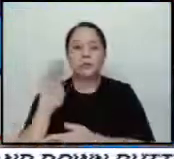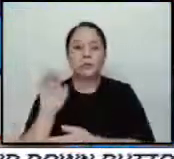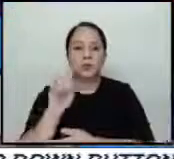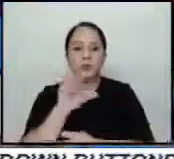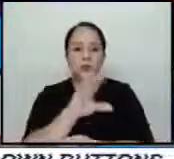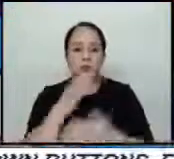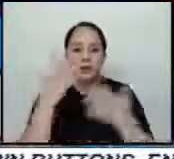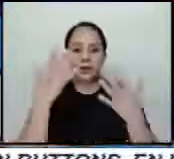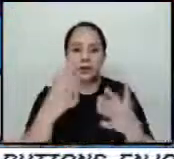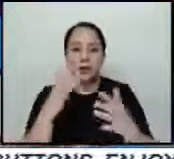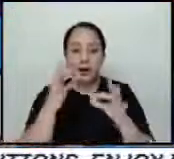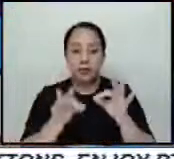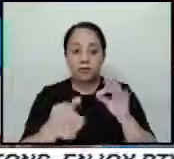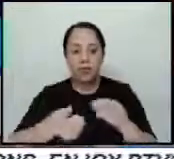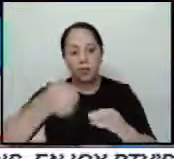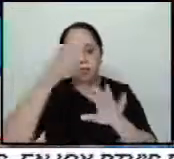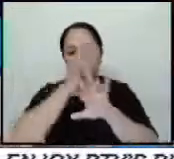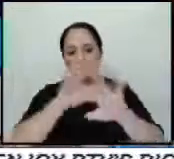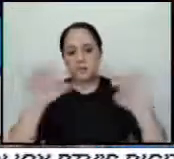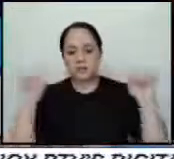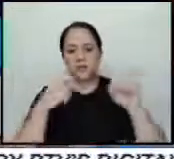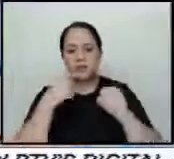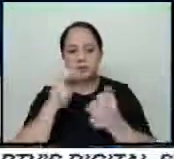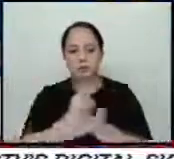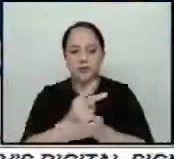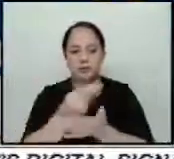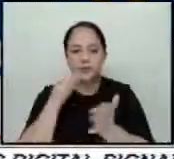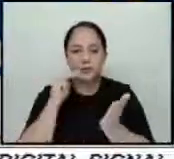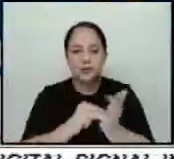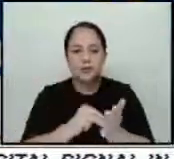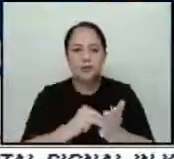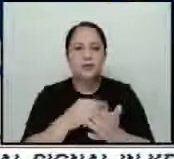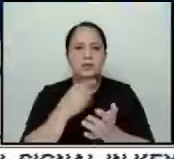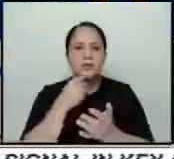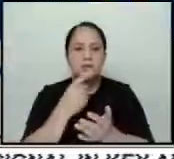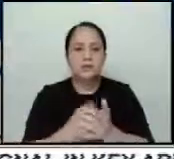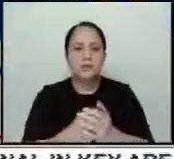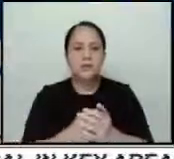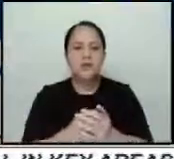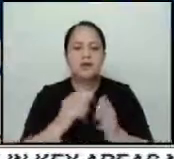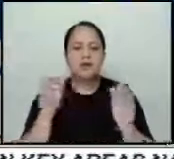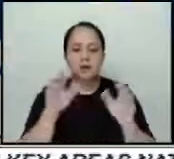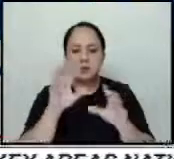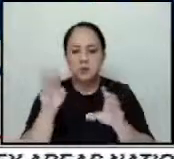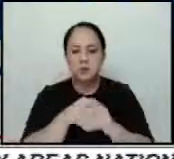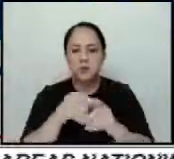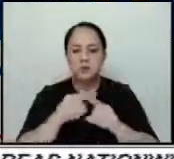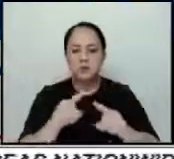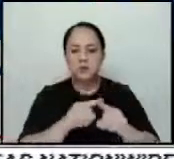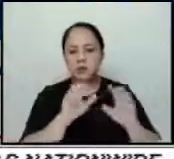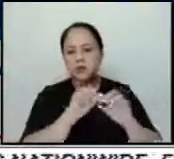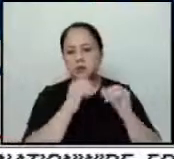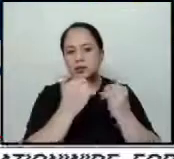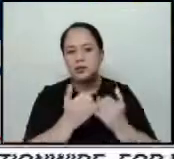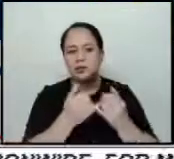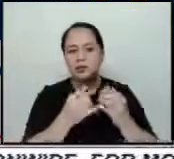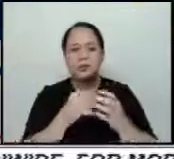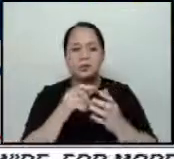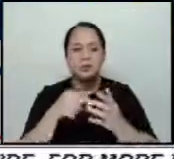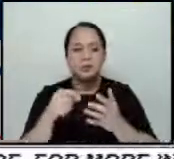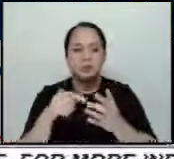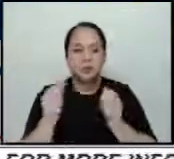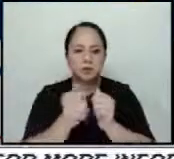bilang Pangulo. Sa isang Viber message, sinabi ni Maronilla na kasama ang iba't ibang ahensya ng pamahalaan sa pag-imbestiga sa mga